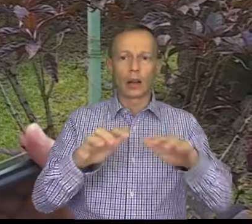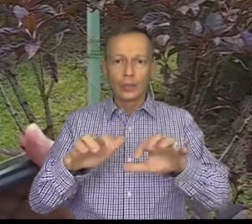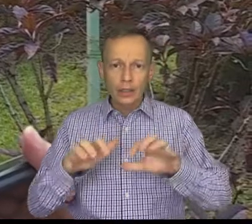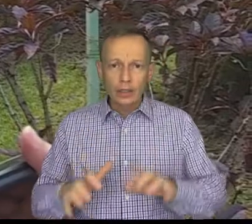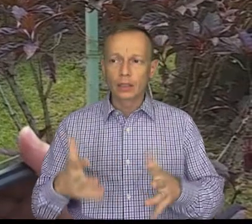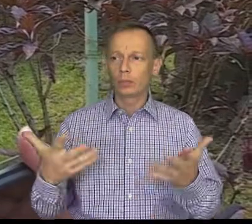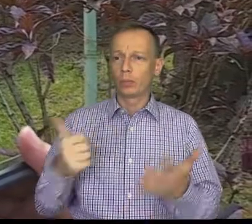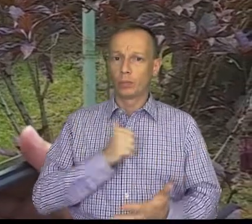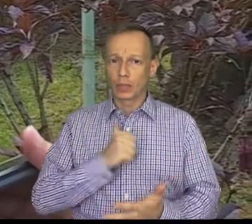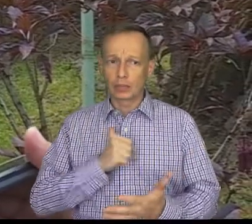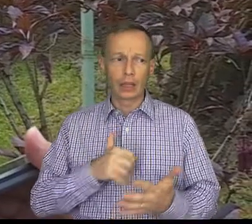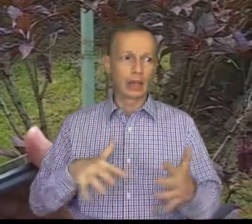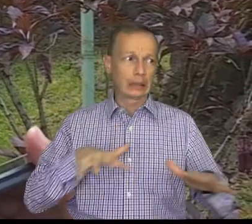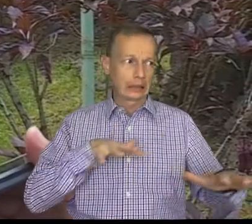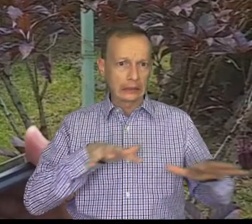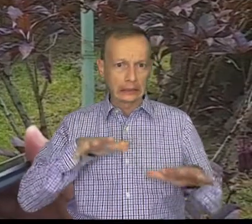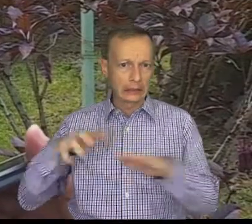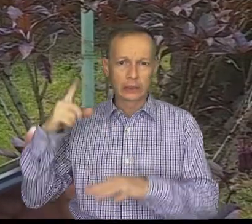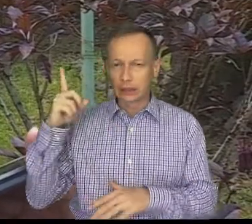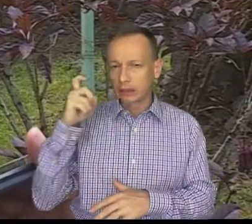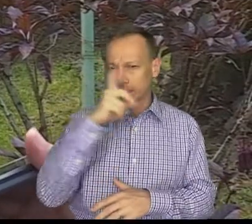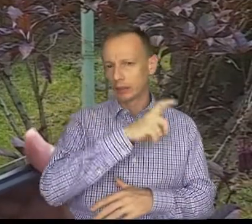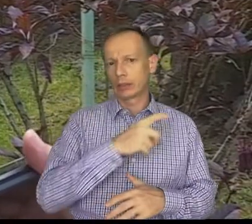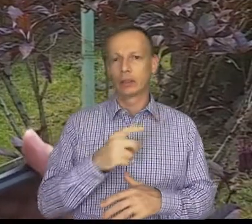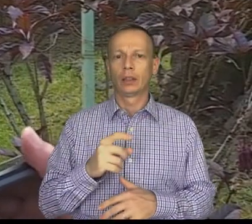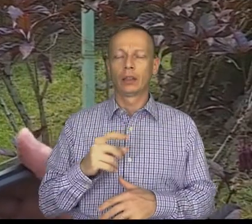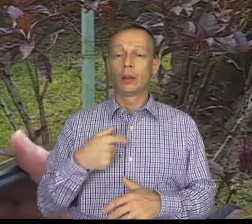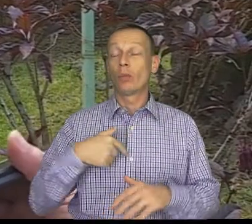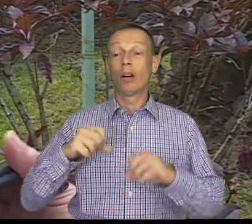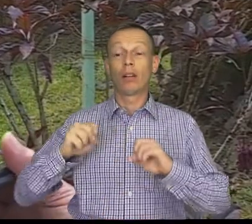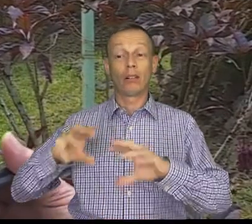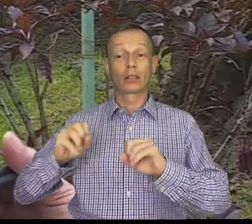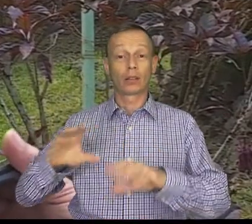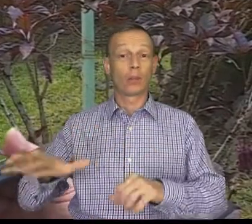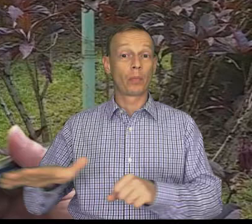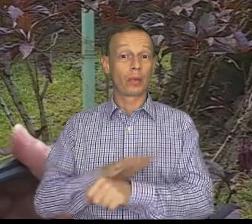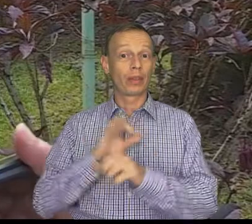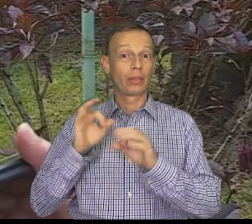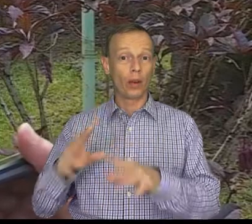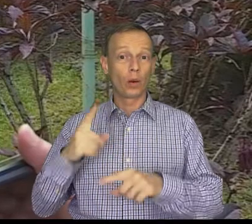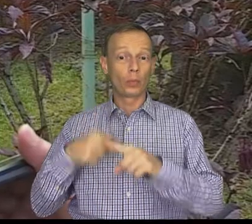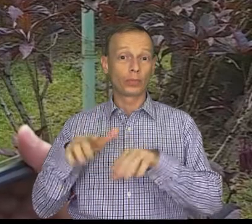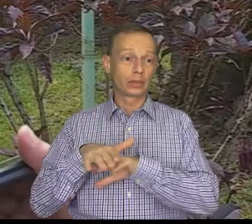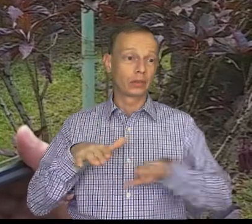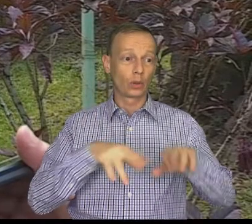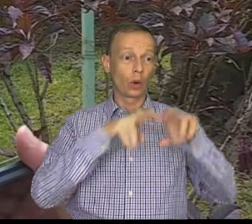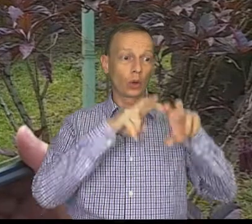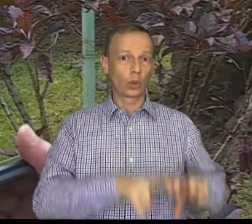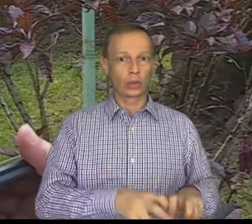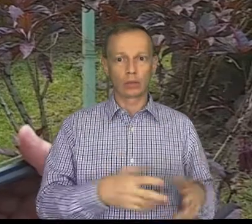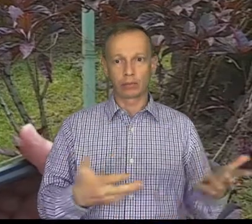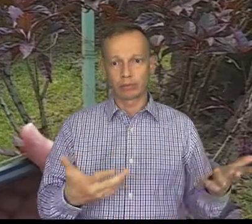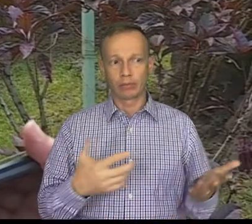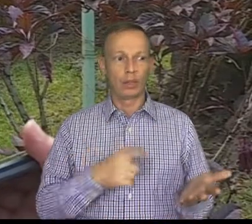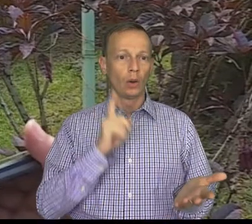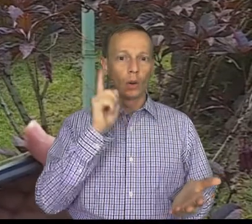administrative, individuelle aussi. Voilà, je suis enseignante à plein temps ici et fais de la recherche en même temps. C'est dans